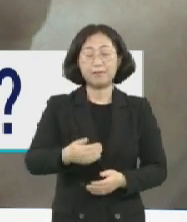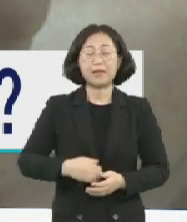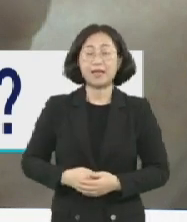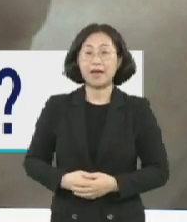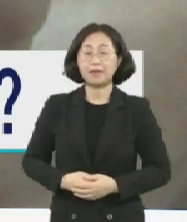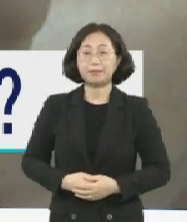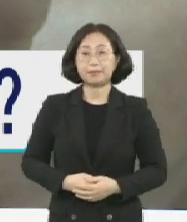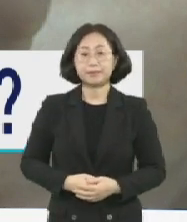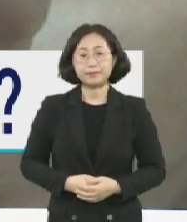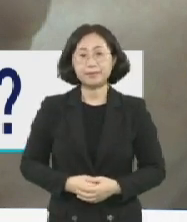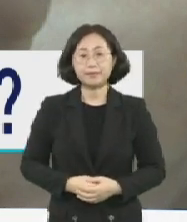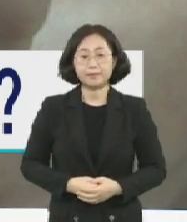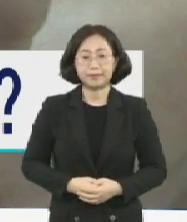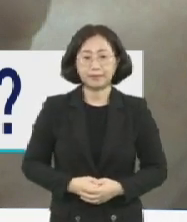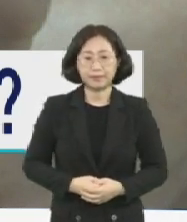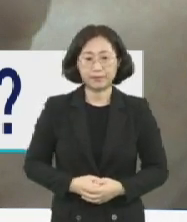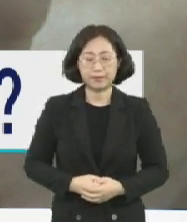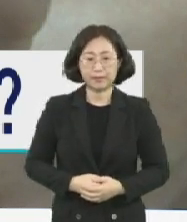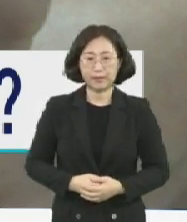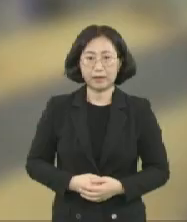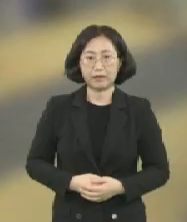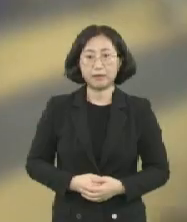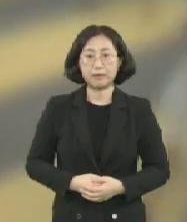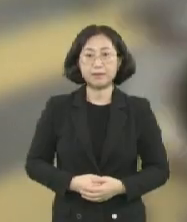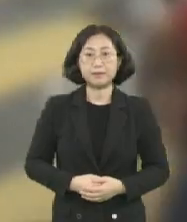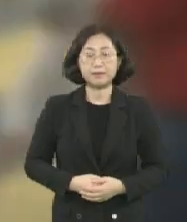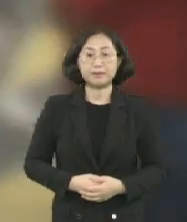이준선 개건의학전문기자의 보도입니다.